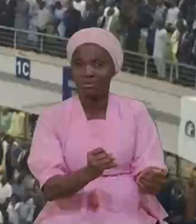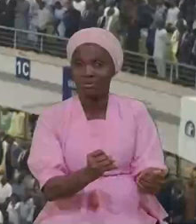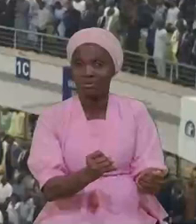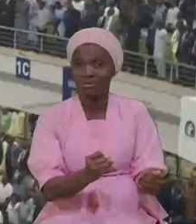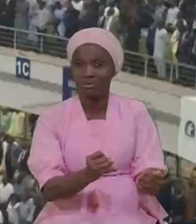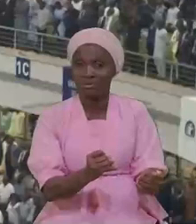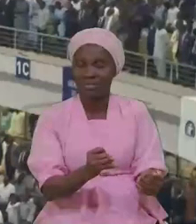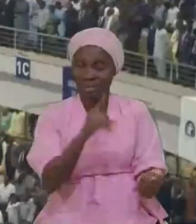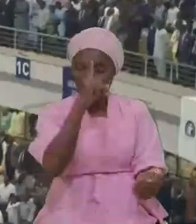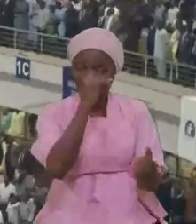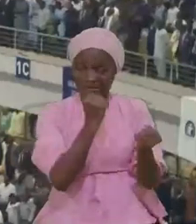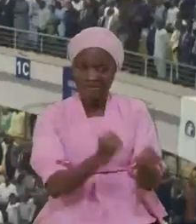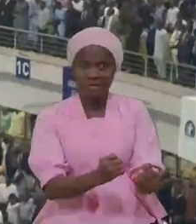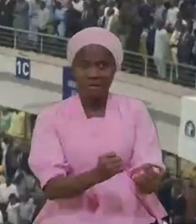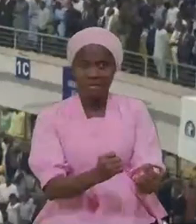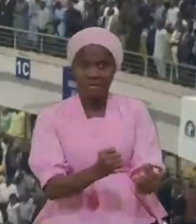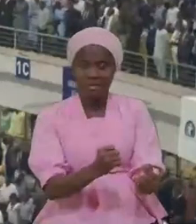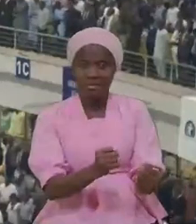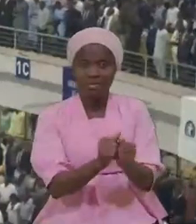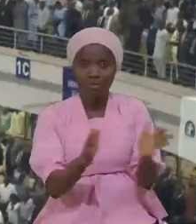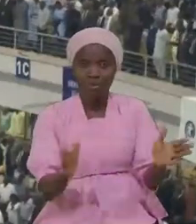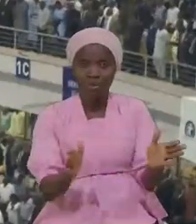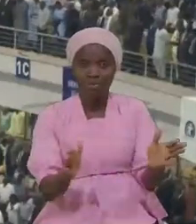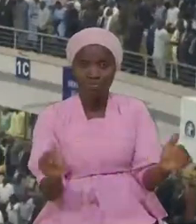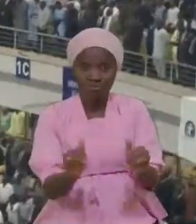La foi sans les actes correspondants.